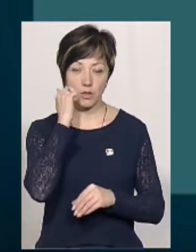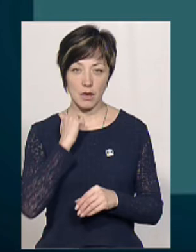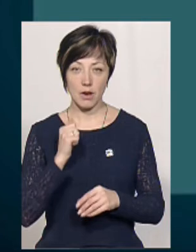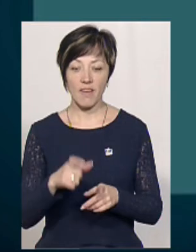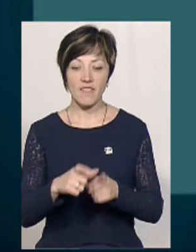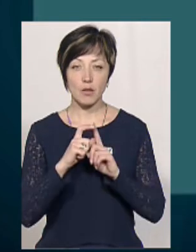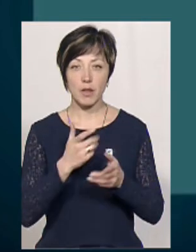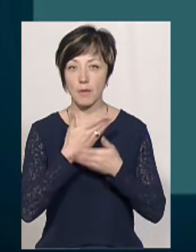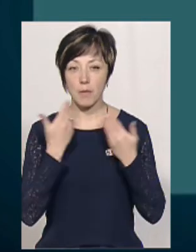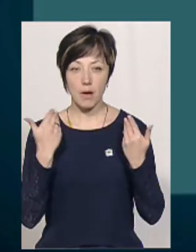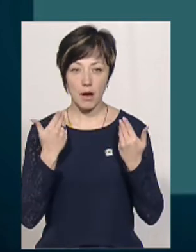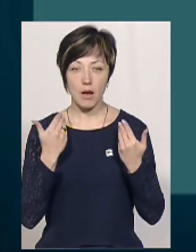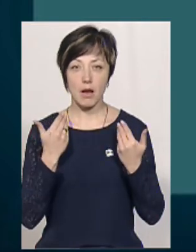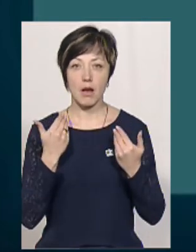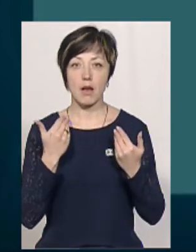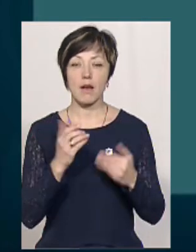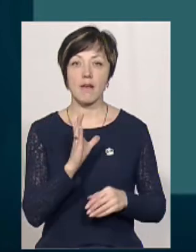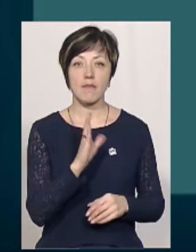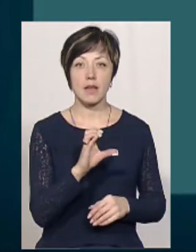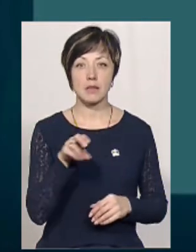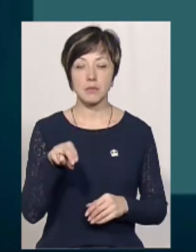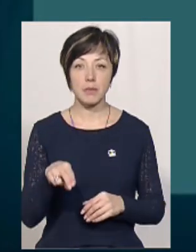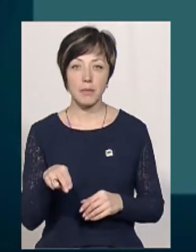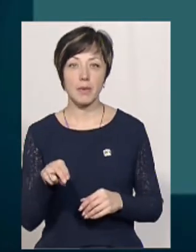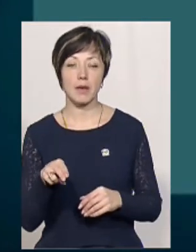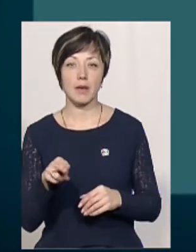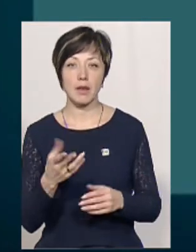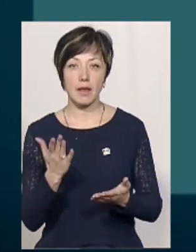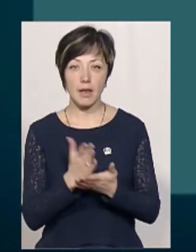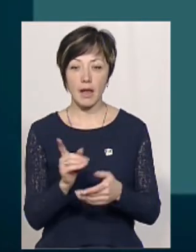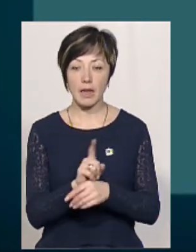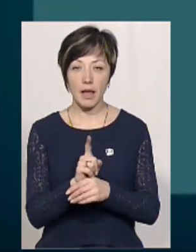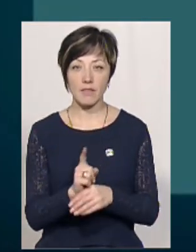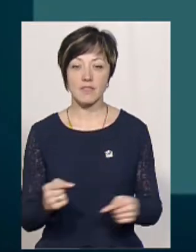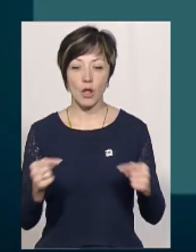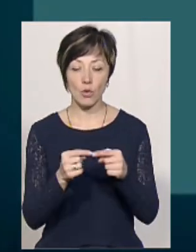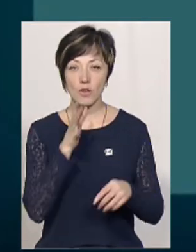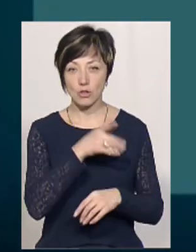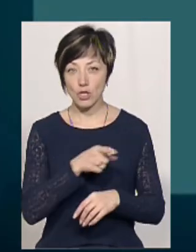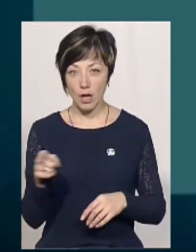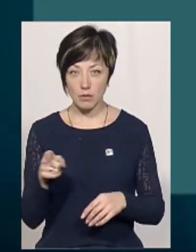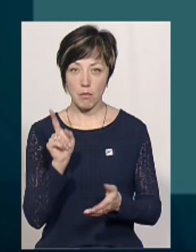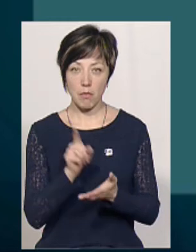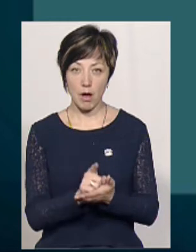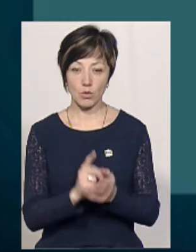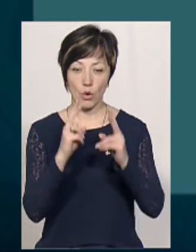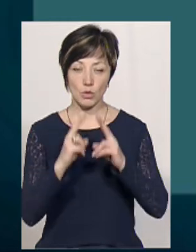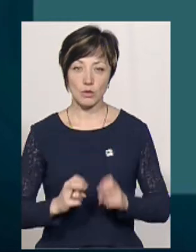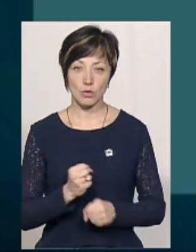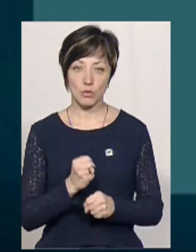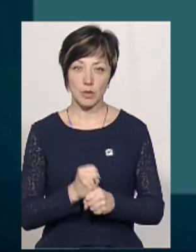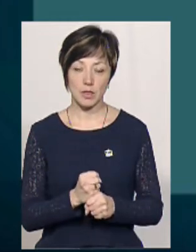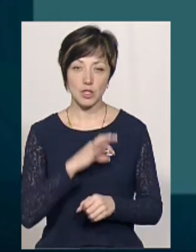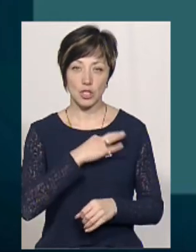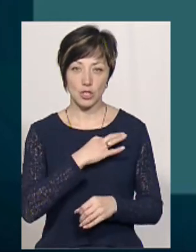Відповіді нема у ВСП, є критерії, є встановлений час, протягом якого вони мають зробити